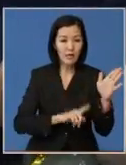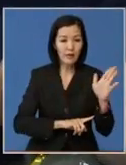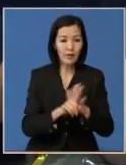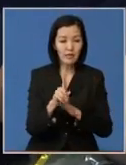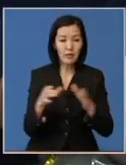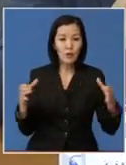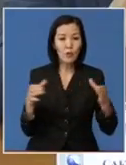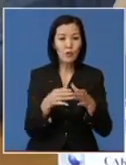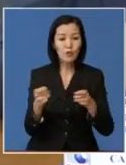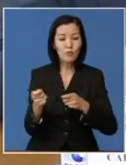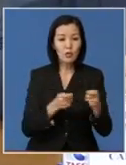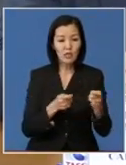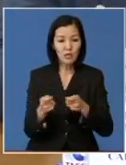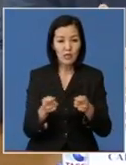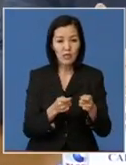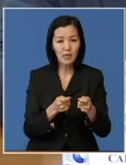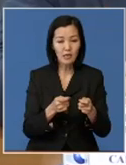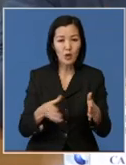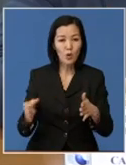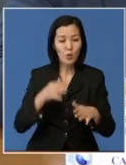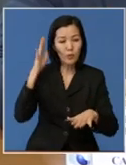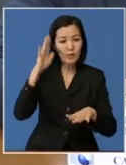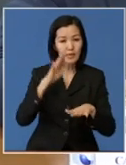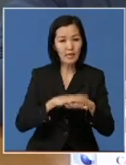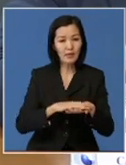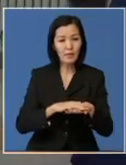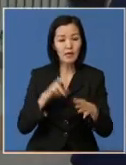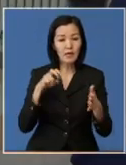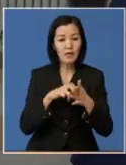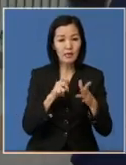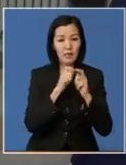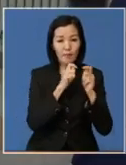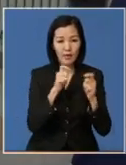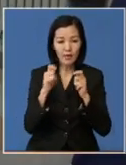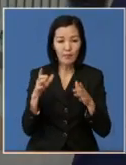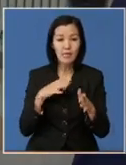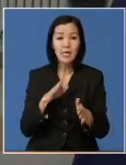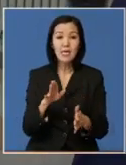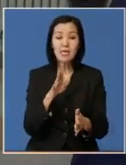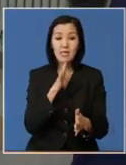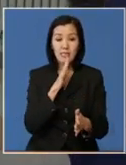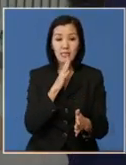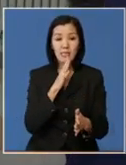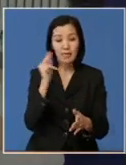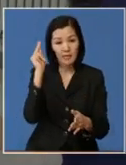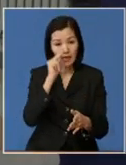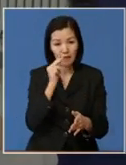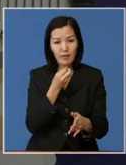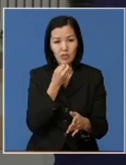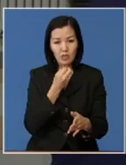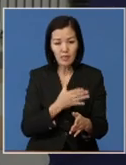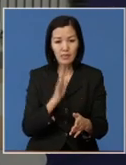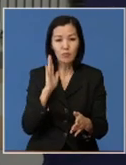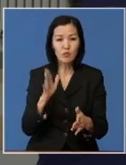ұйым жетекшілерінің мерейі тасып, облыс әкімінің құрмет грамотасына ие болды. Қыз бала текті болатын болса, ұрпағымыз текті